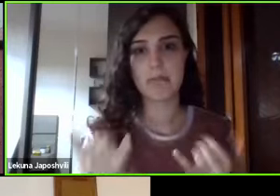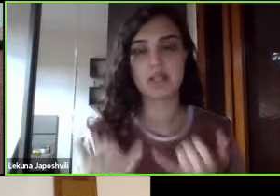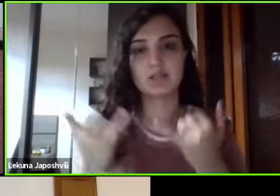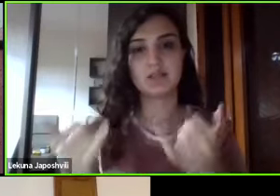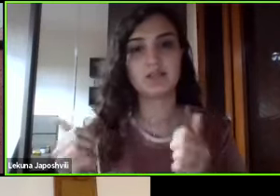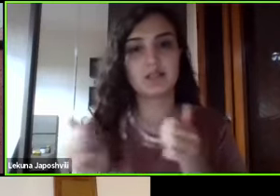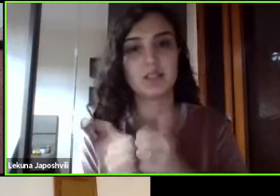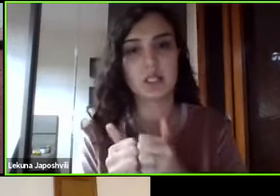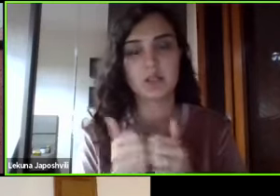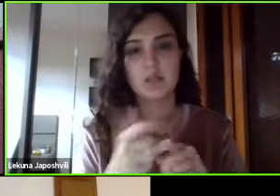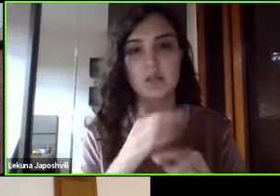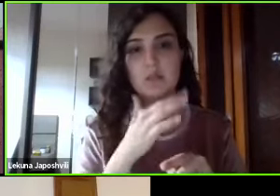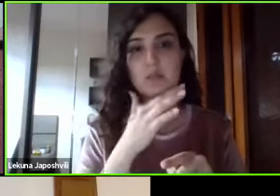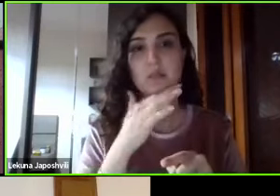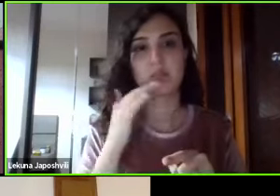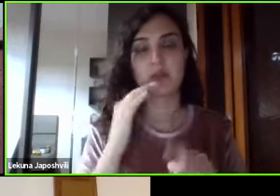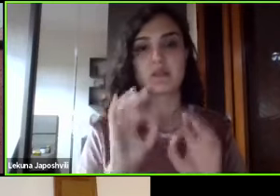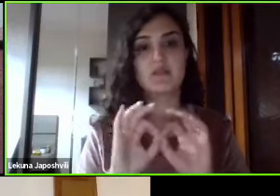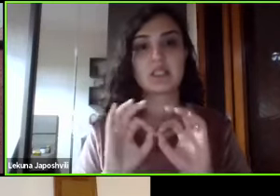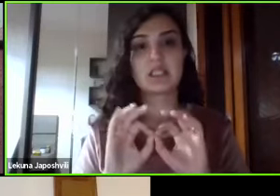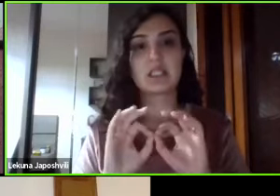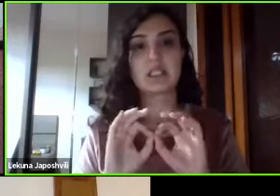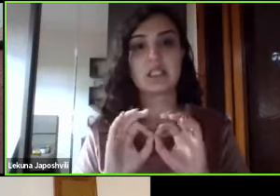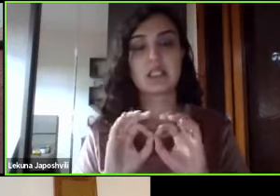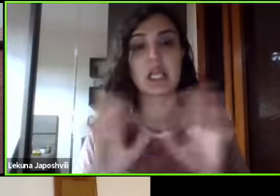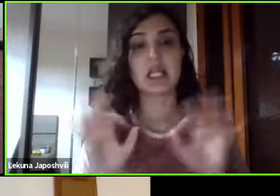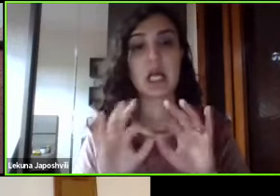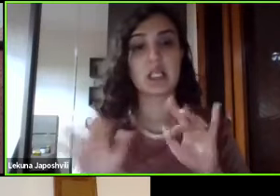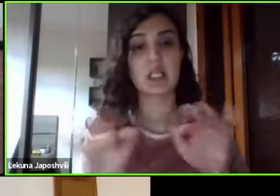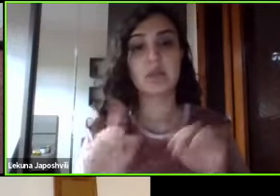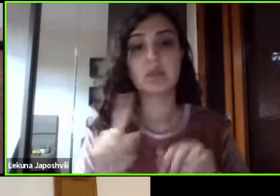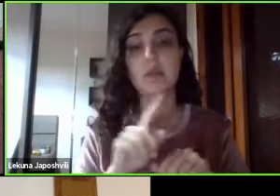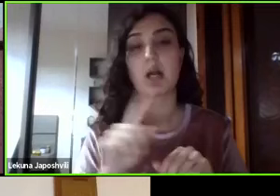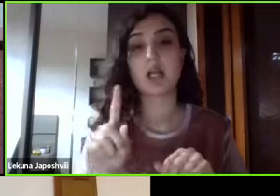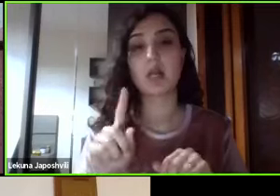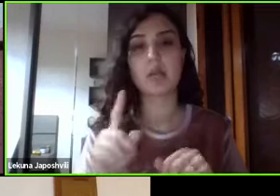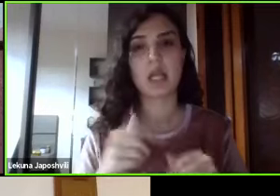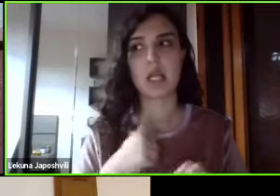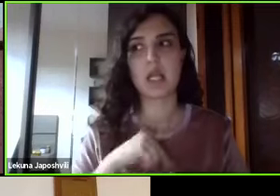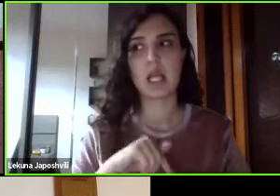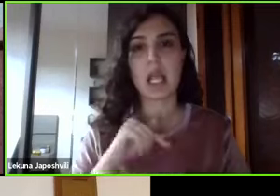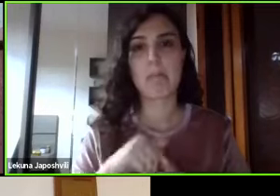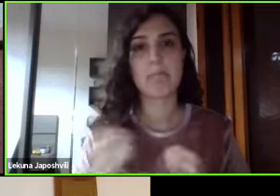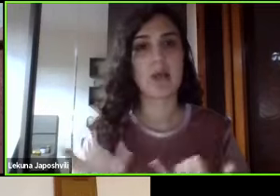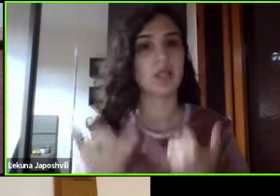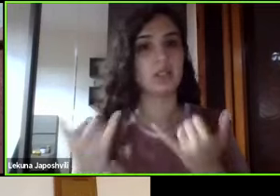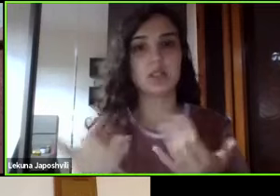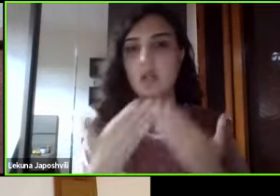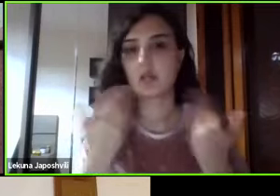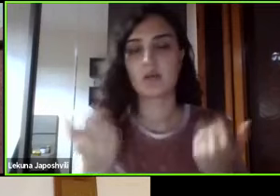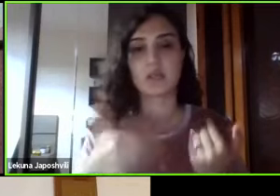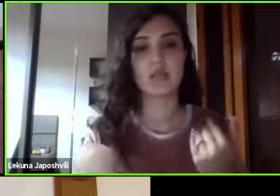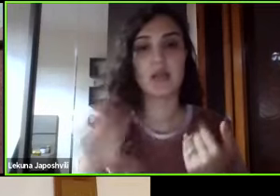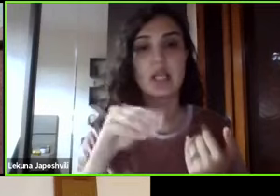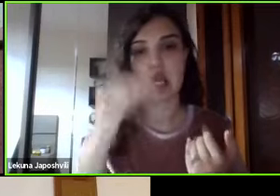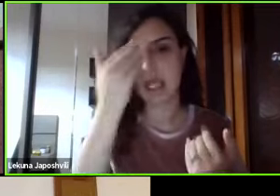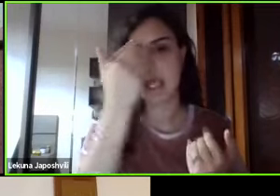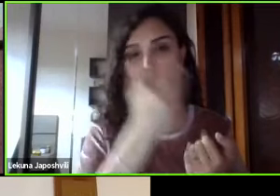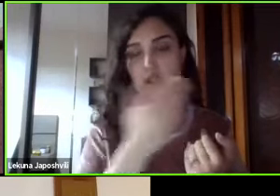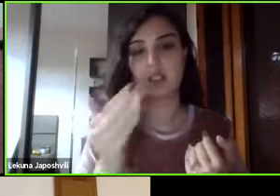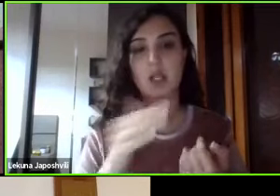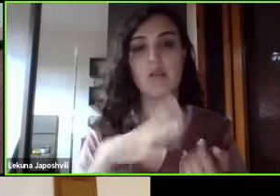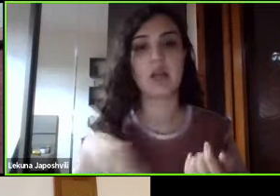ძალიან ბევრს დეკლარირებთ, მაგრამ რეალურად საკუთრებო ემპათია არ აქვს, რაც ყველა ერს და ყველა ქვეყანას სჭირდება, იცით? ეს არის